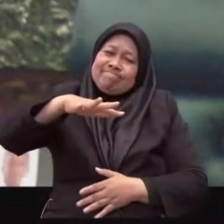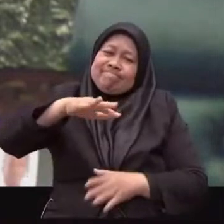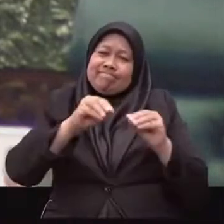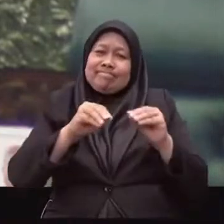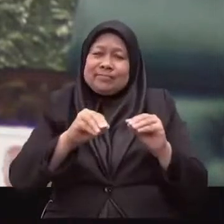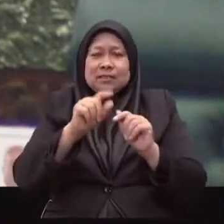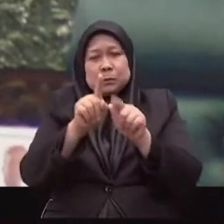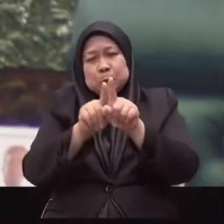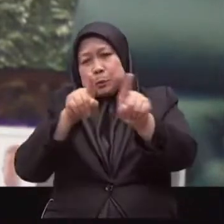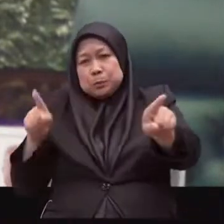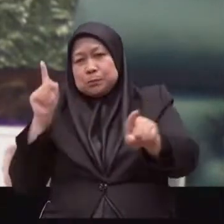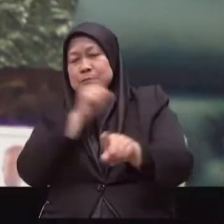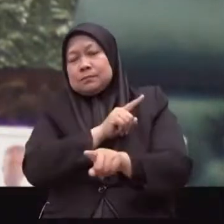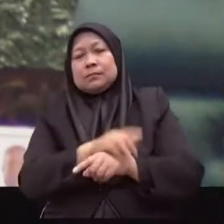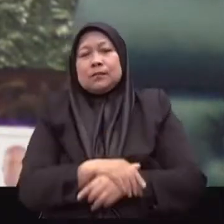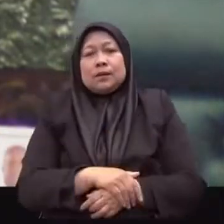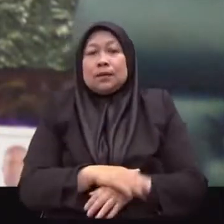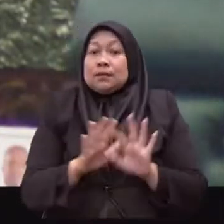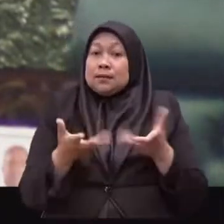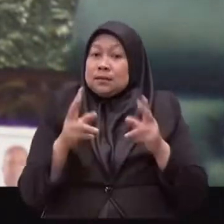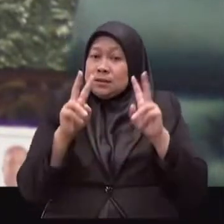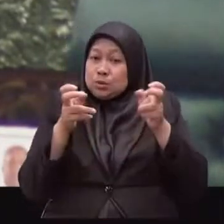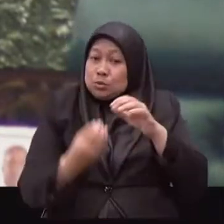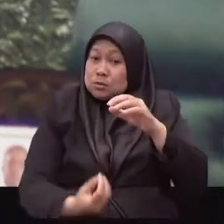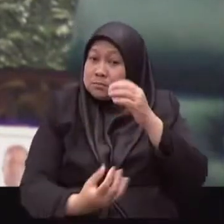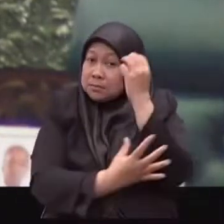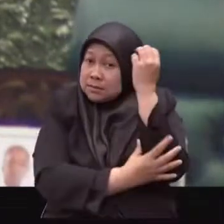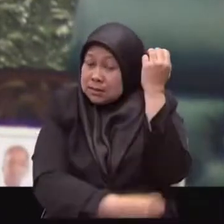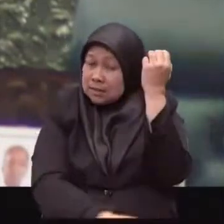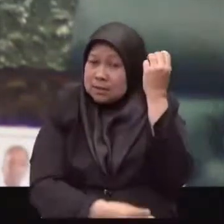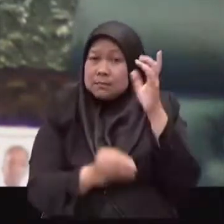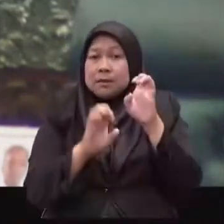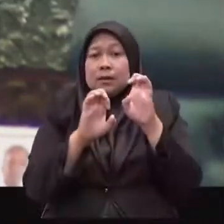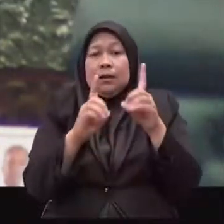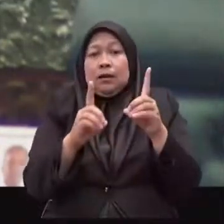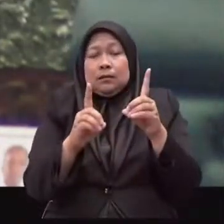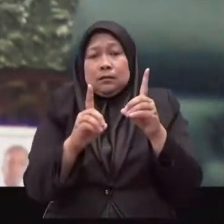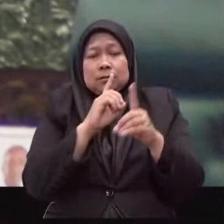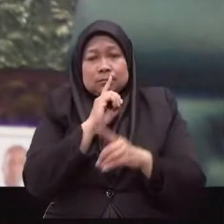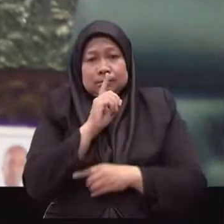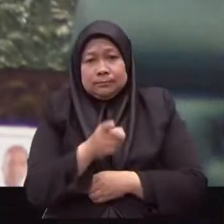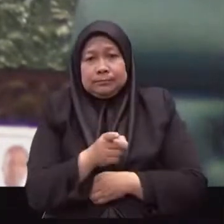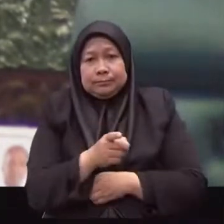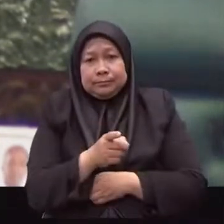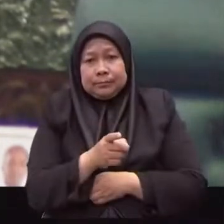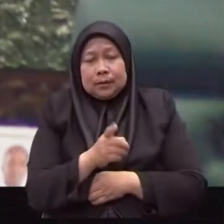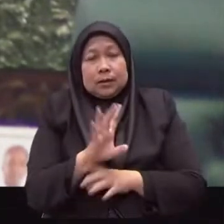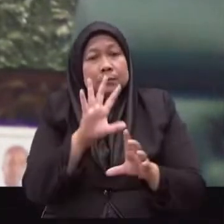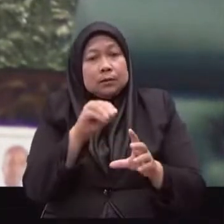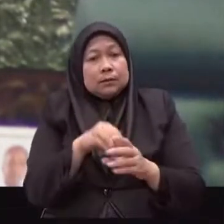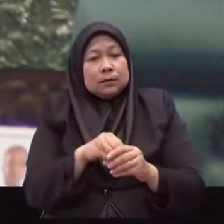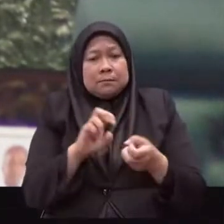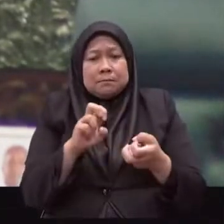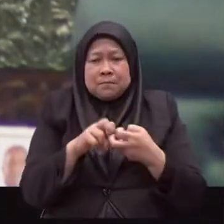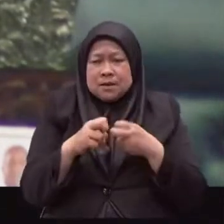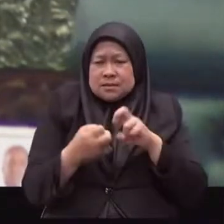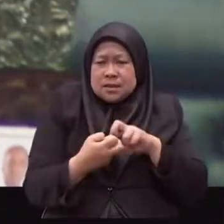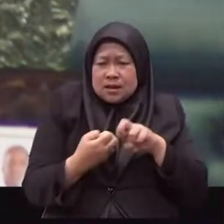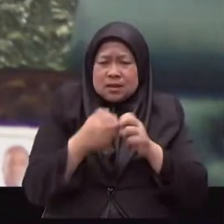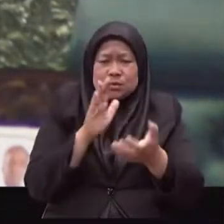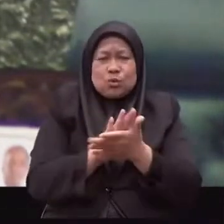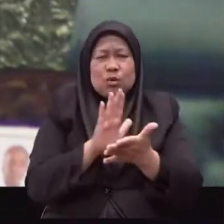penghasilan daripada segala perancangan strategi dan pelaksanaan strategi